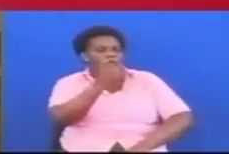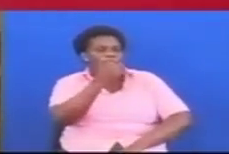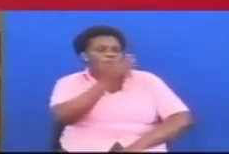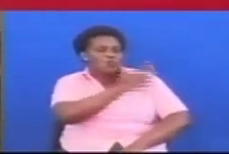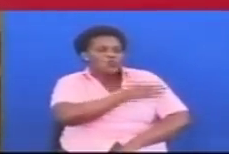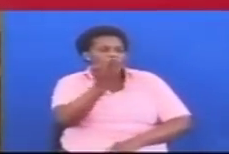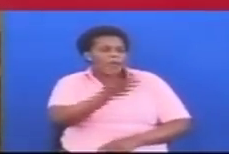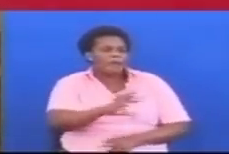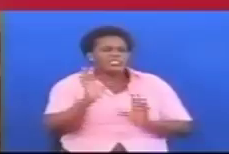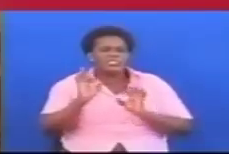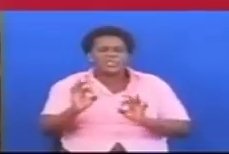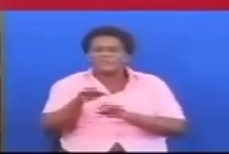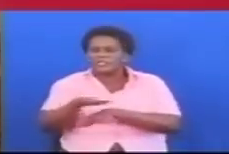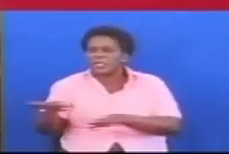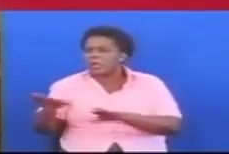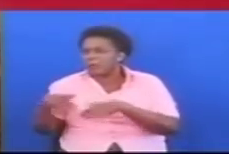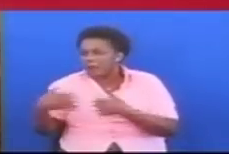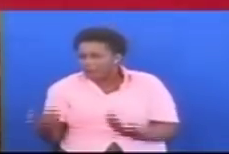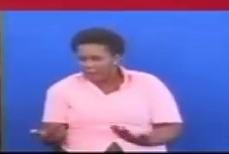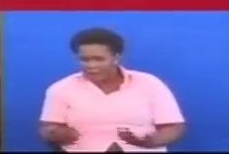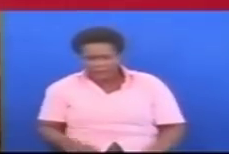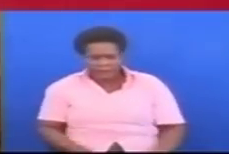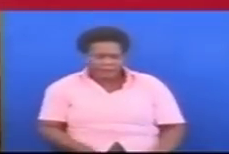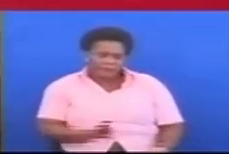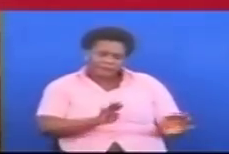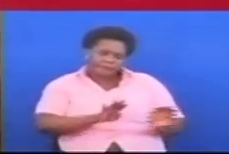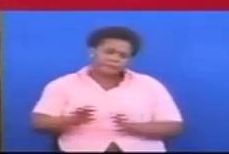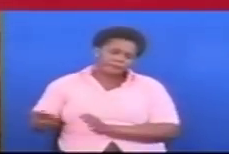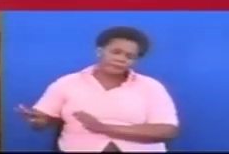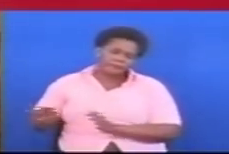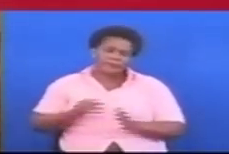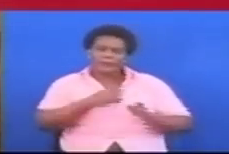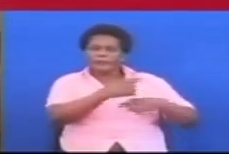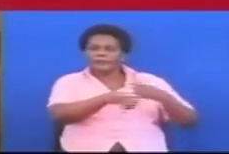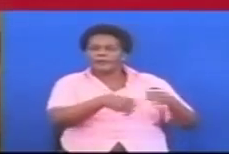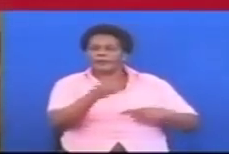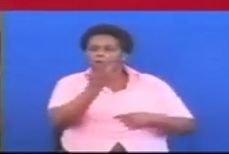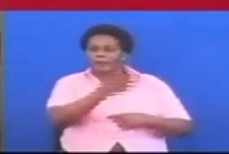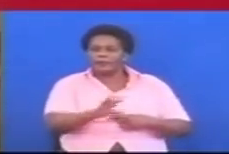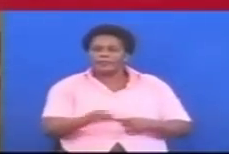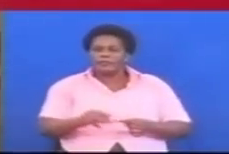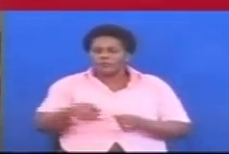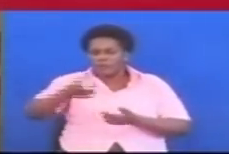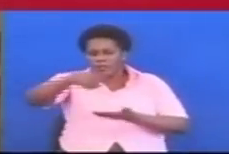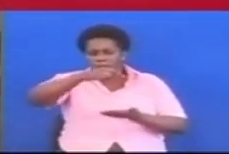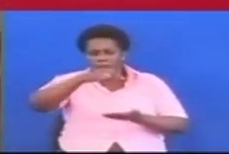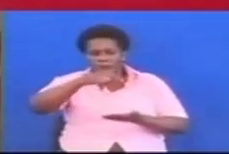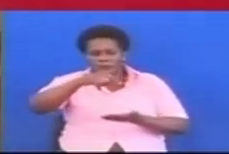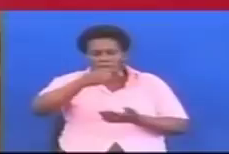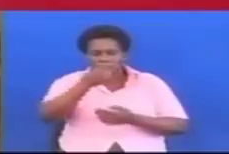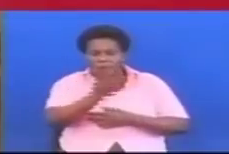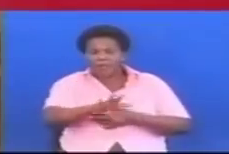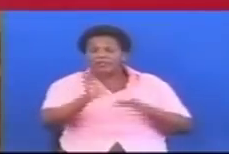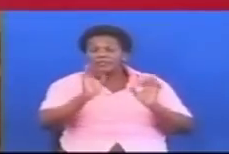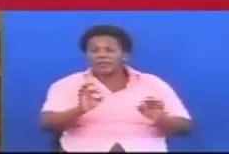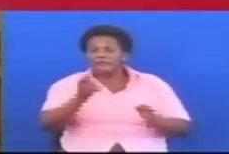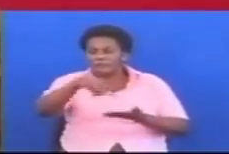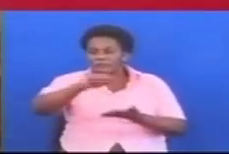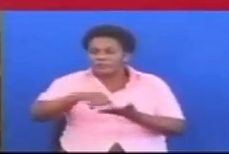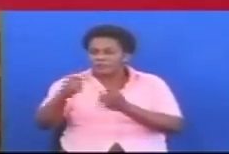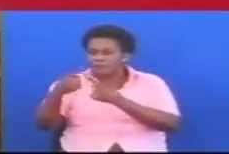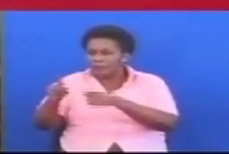salama. Miradi ya maji safi katika miji mbalimbali. Mheshimiwa Spika, katika mwaka wa